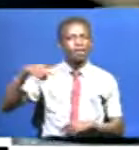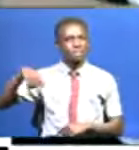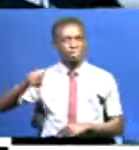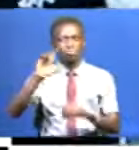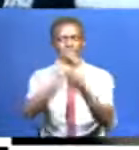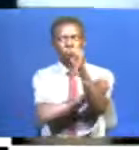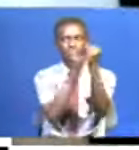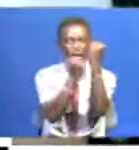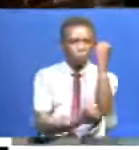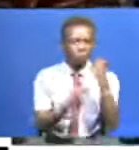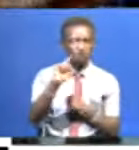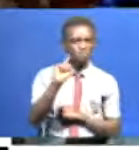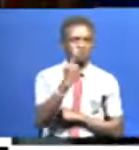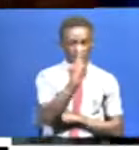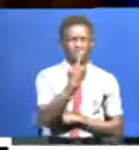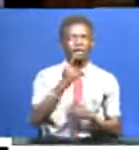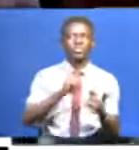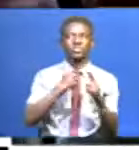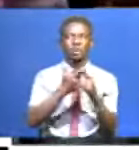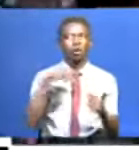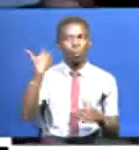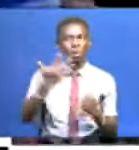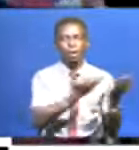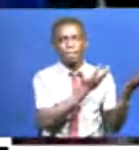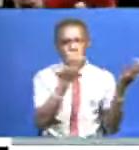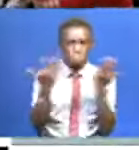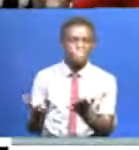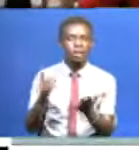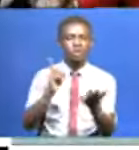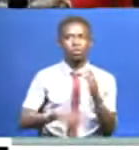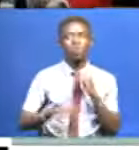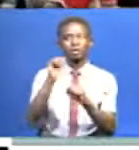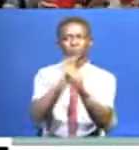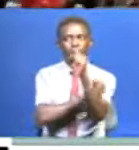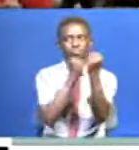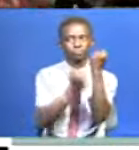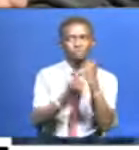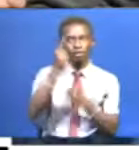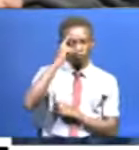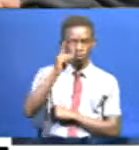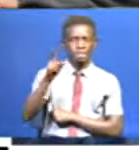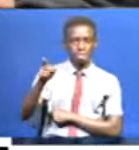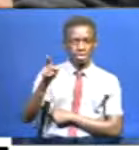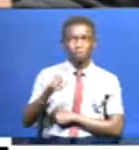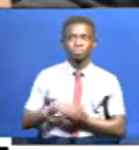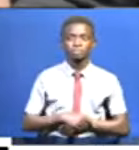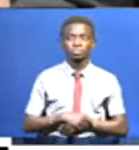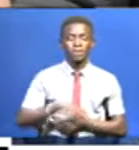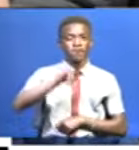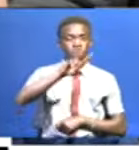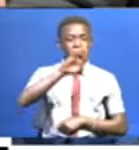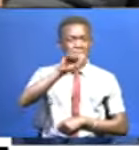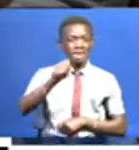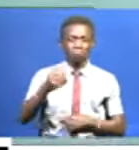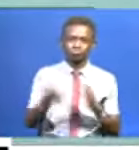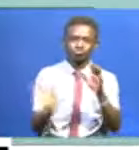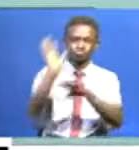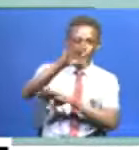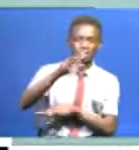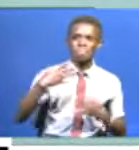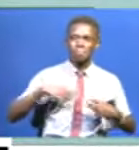na kuleta bahati nzuri kwa mavuno ya mpunga. VBA inavutia watazamaji wengi na